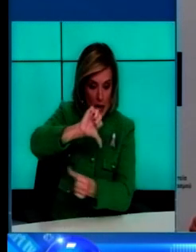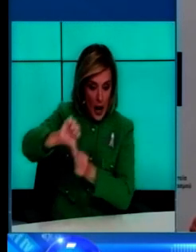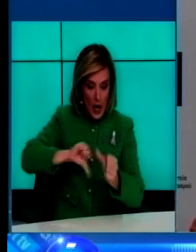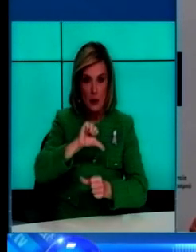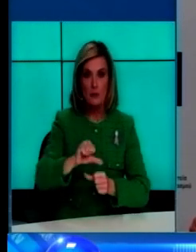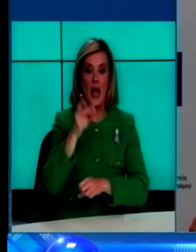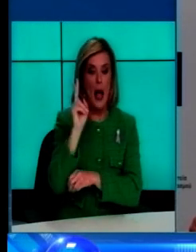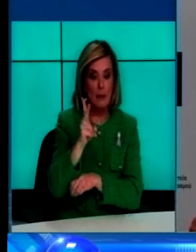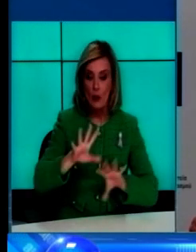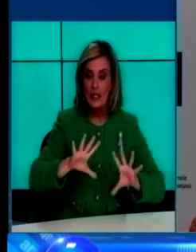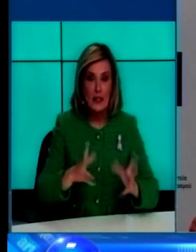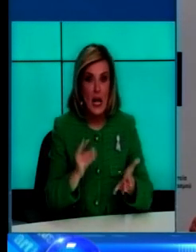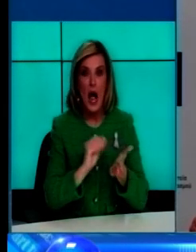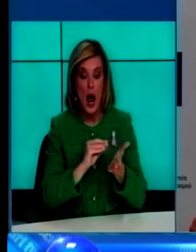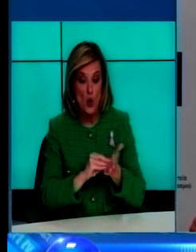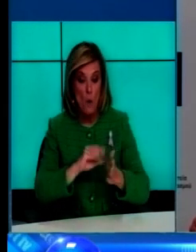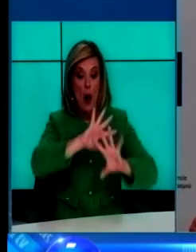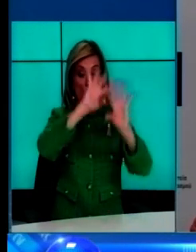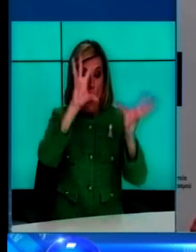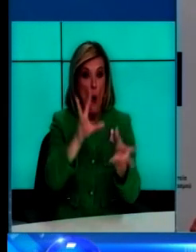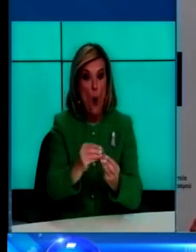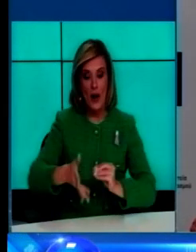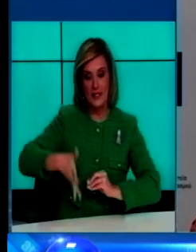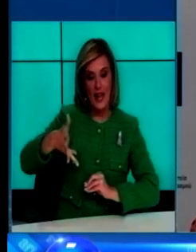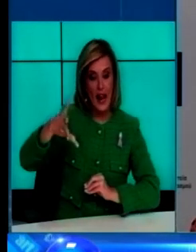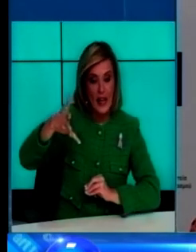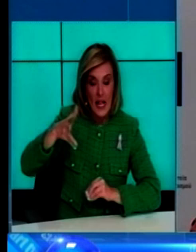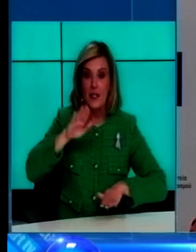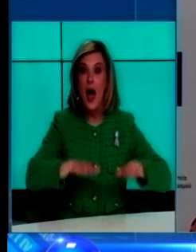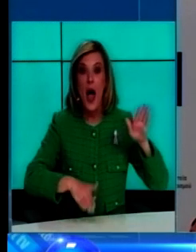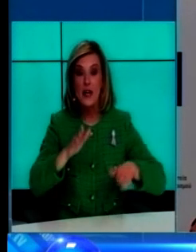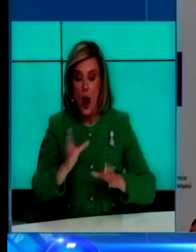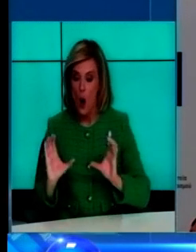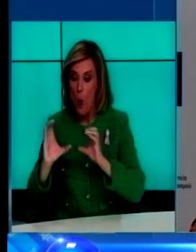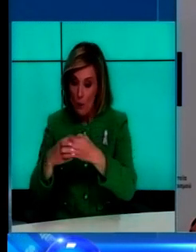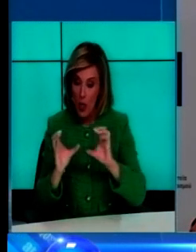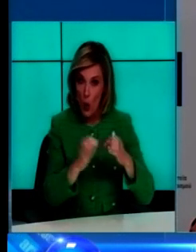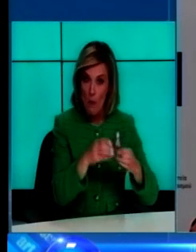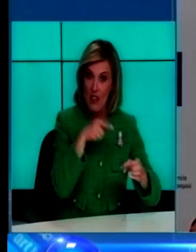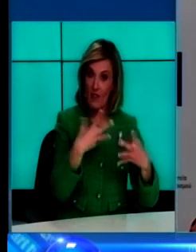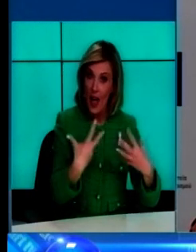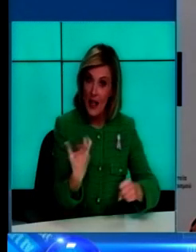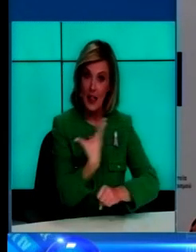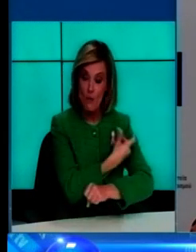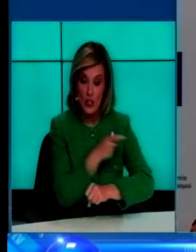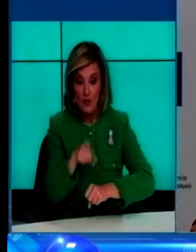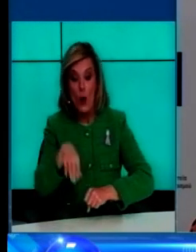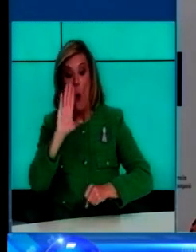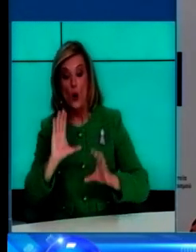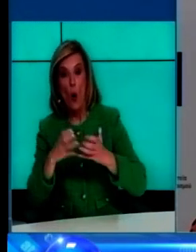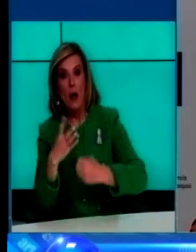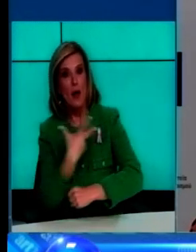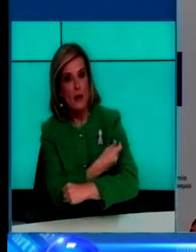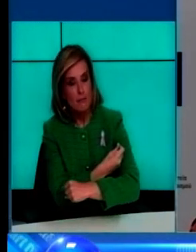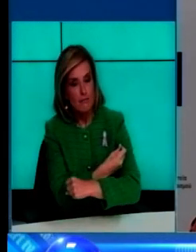τον παρονομαστή του συνολικού πληθυσμού στην ηλικιακή κατηγορία που είχε ή δεν είχε εμβολιαστεί και έγιναν με συγκεκριμένες